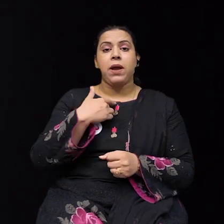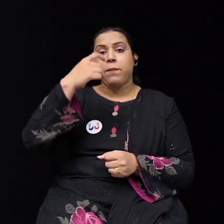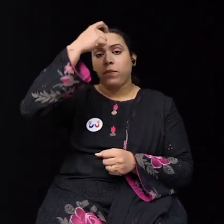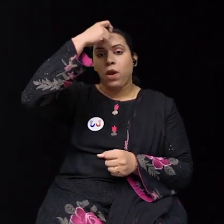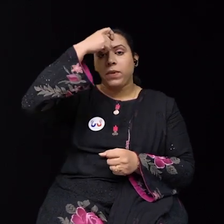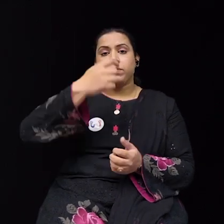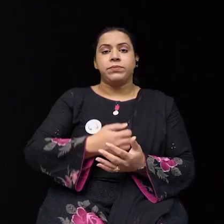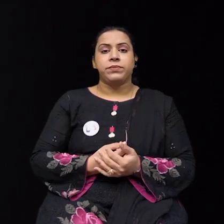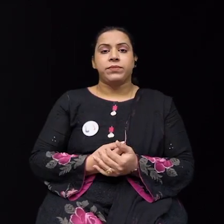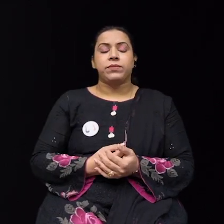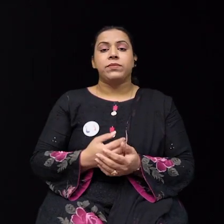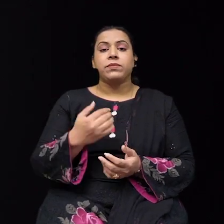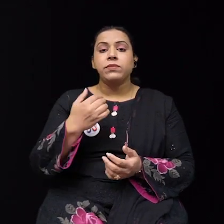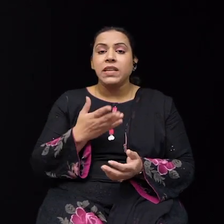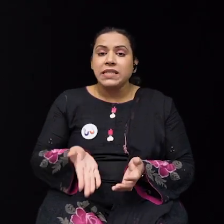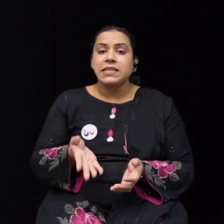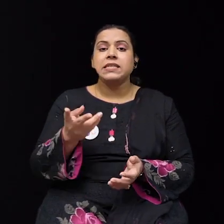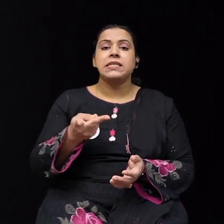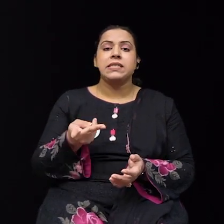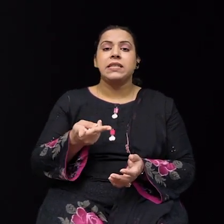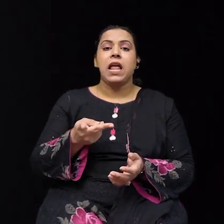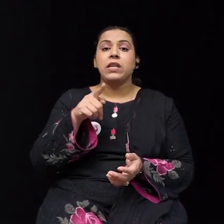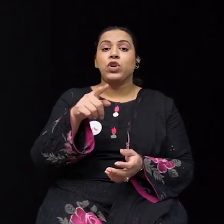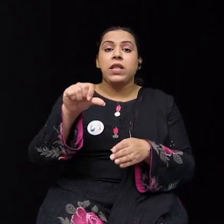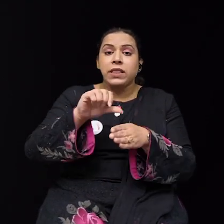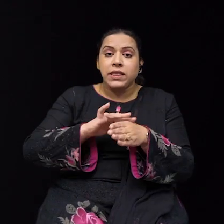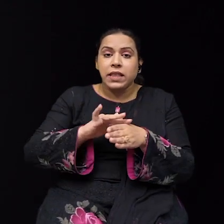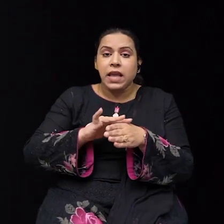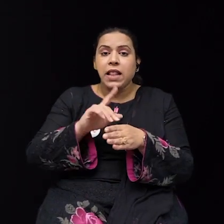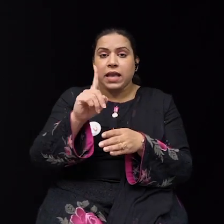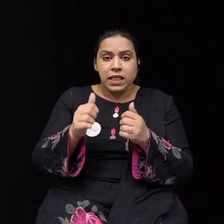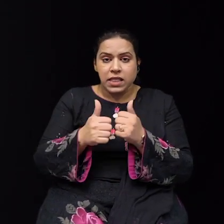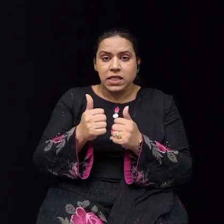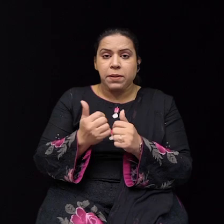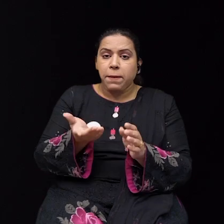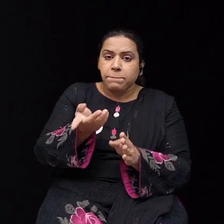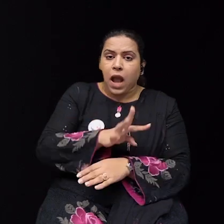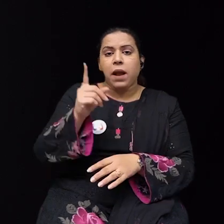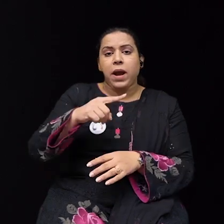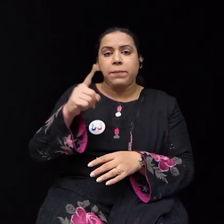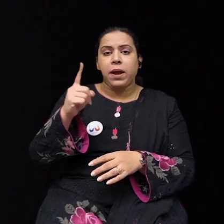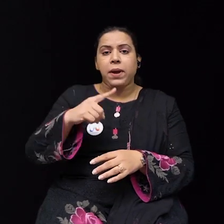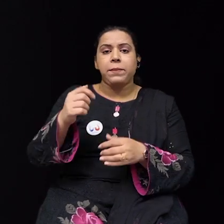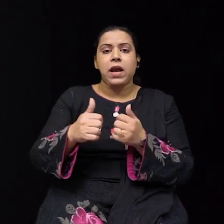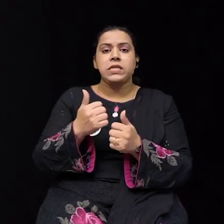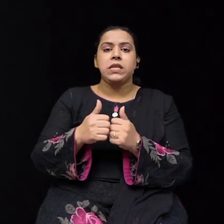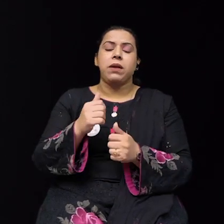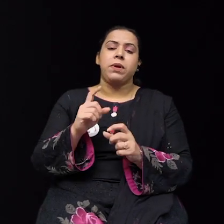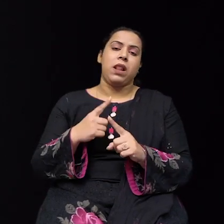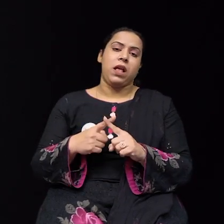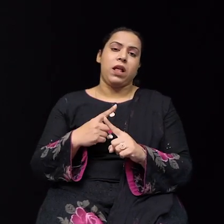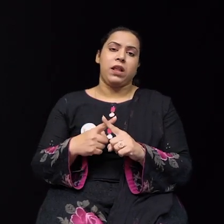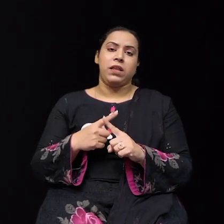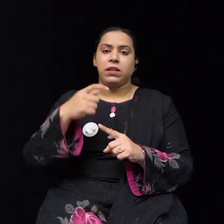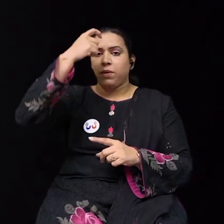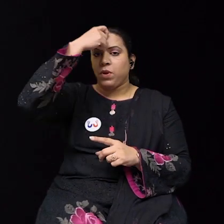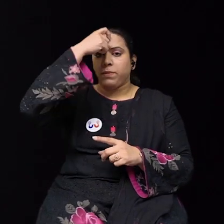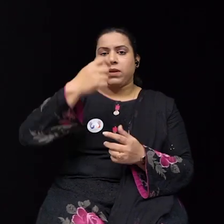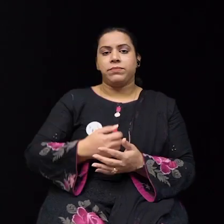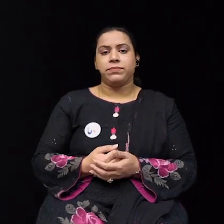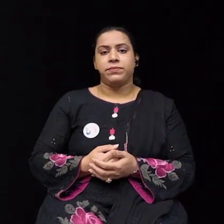کریٹ کرتی ہیں۔ پھر اسی طرح سے جو تیل آپ کا ایک دفعہ استعمال ہو جاتا ہے، اس کو بار بار استعمال کرنا، وہ آپ کے لیے پرابلم بنتی